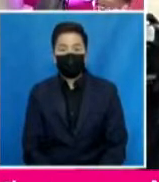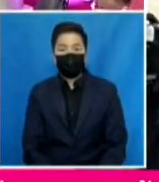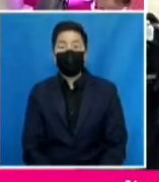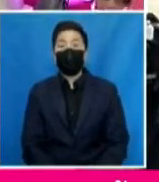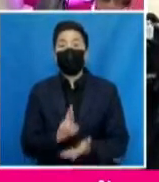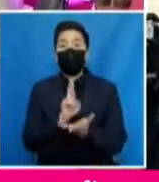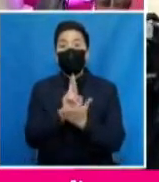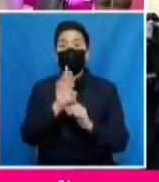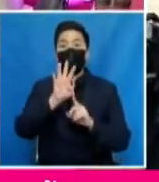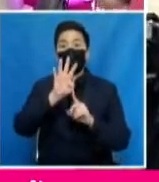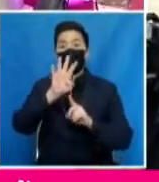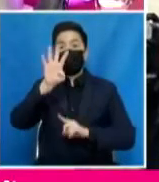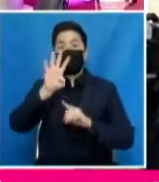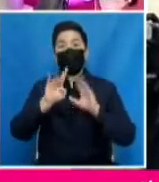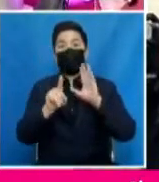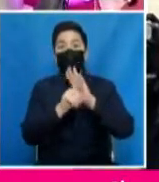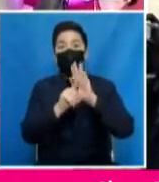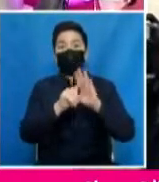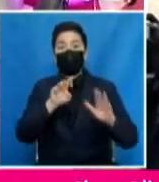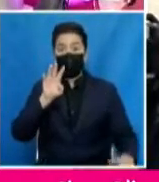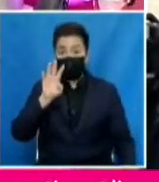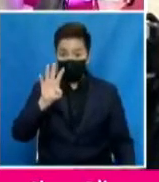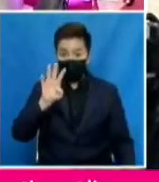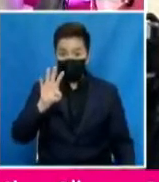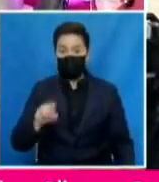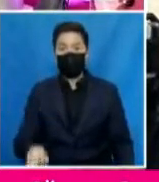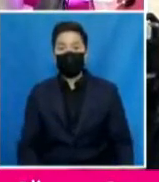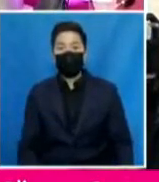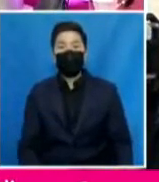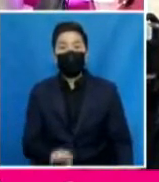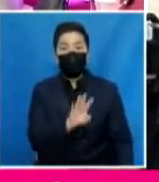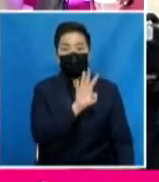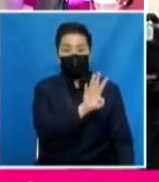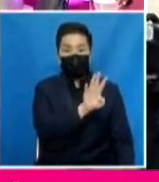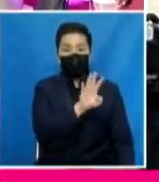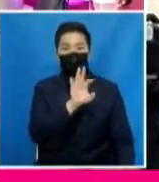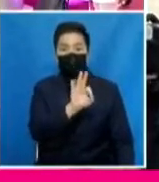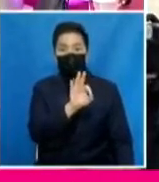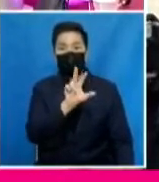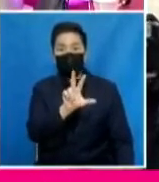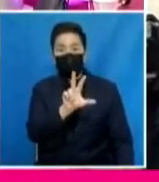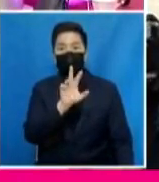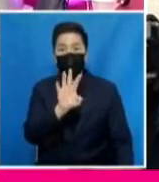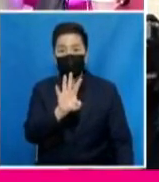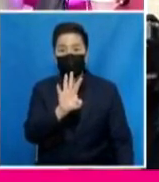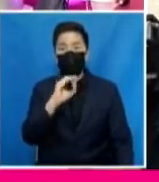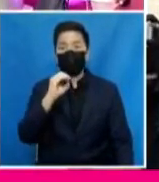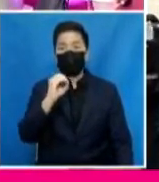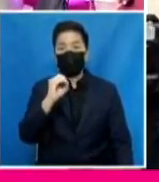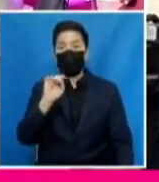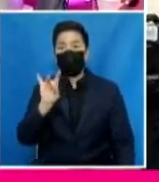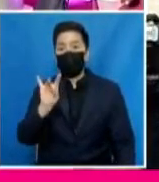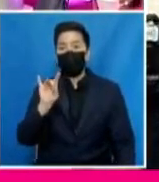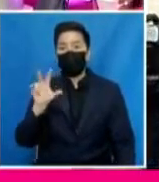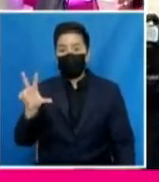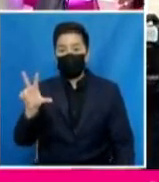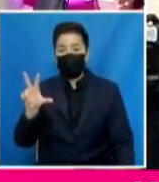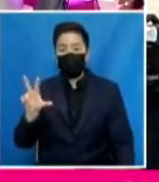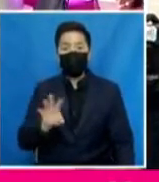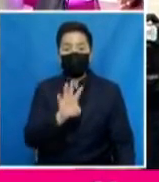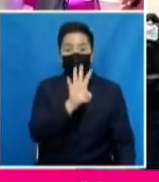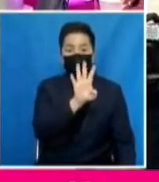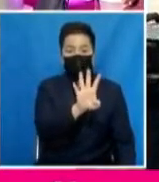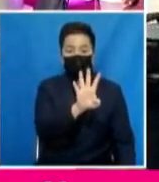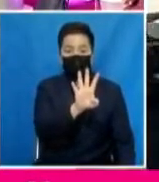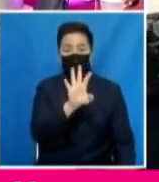อันดับที่4หมุนครั้งที่4เลขที่ออก4 9 3 4 0 8 3 4 9